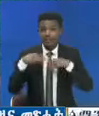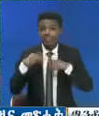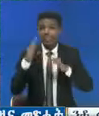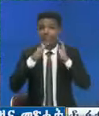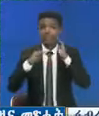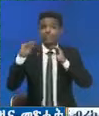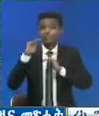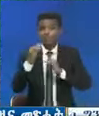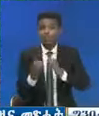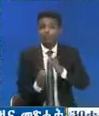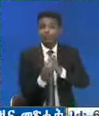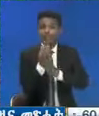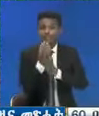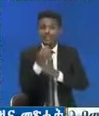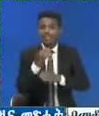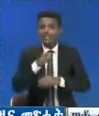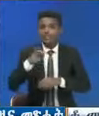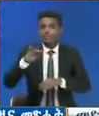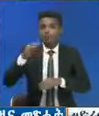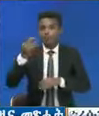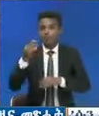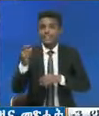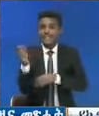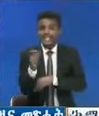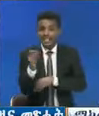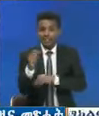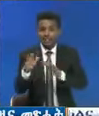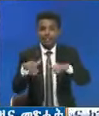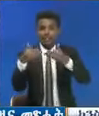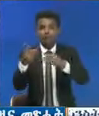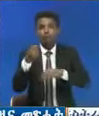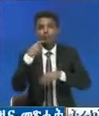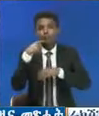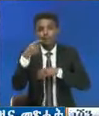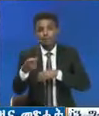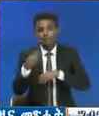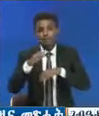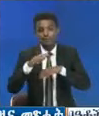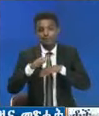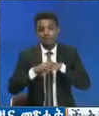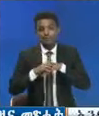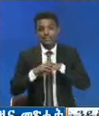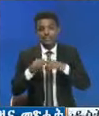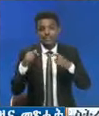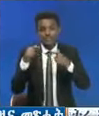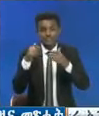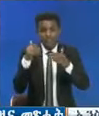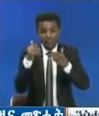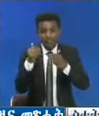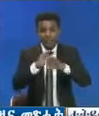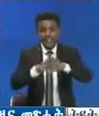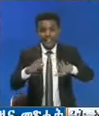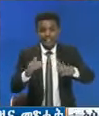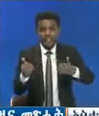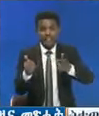በለጥ ያለ ስላገኘን አሁን ደግሞ ሊሞ ዘር እንድታቀርቡልን እያልን አሁንም ግንታችን እነሱ ጋር ነው። እነሱም ደግሞ እስከ መሬታችን ድረስ እየመጡ